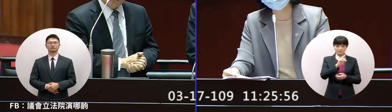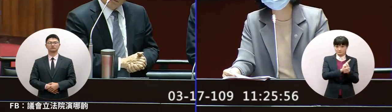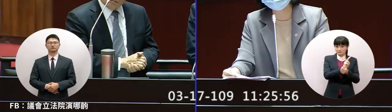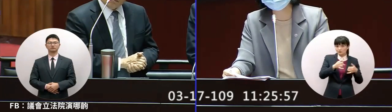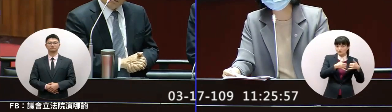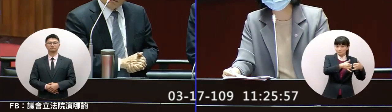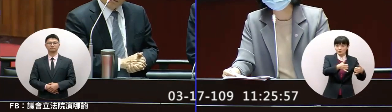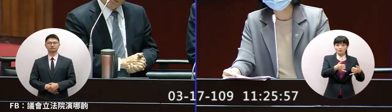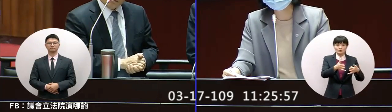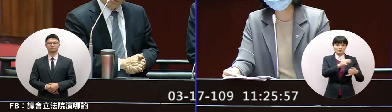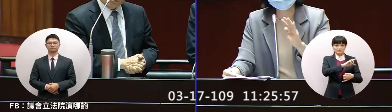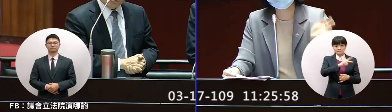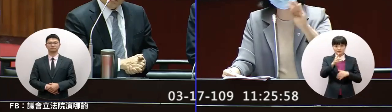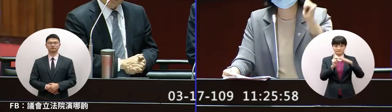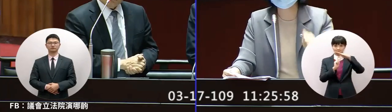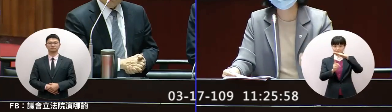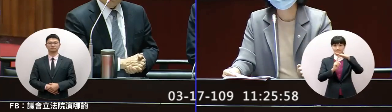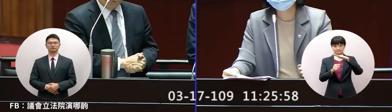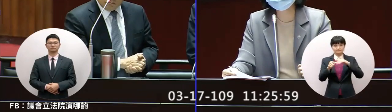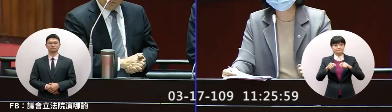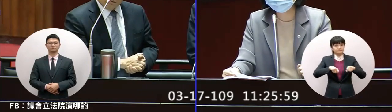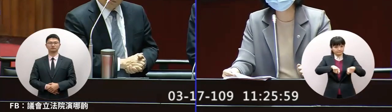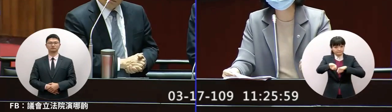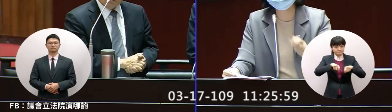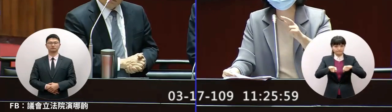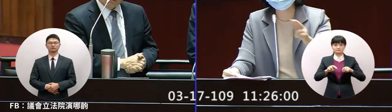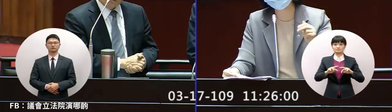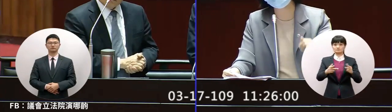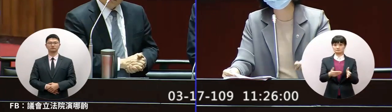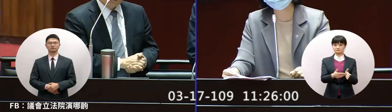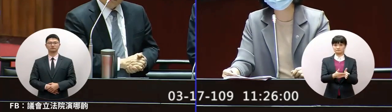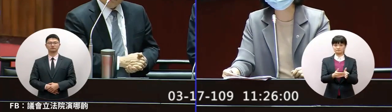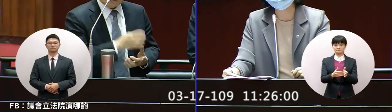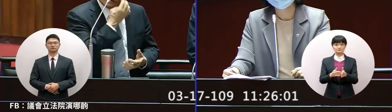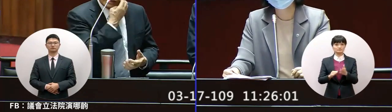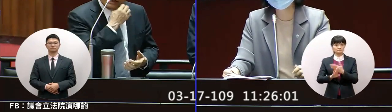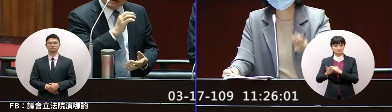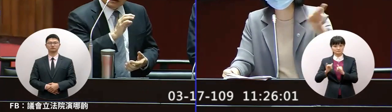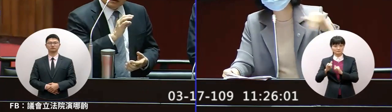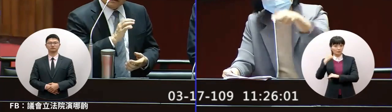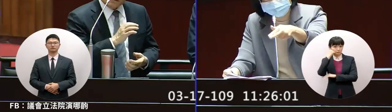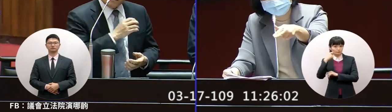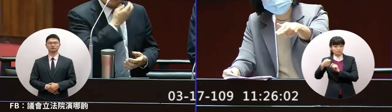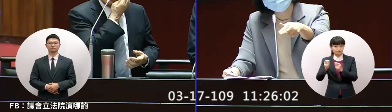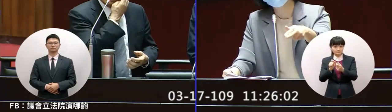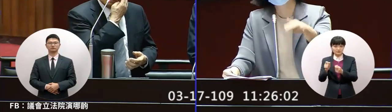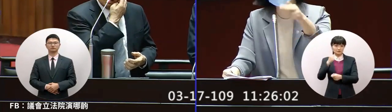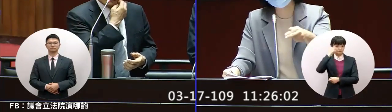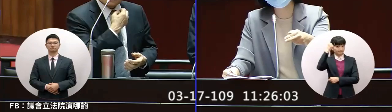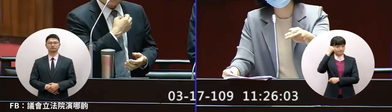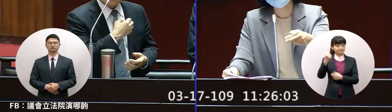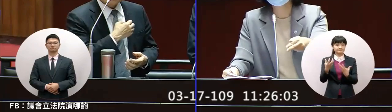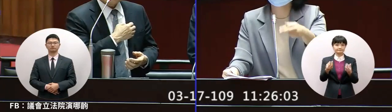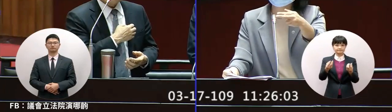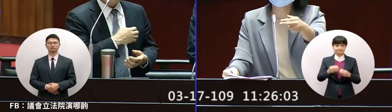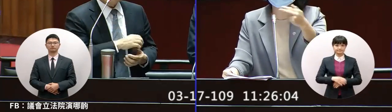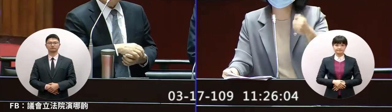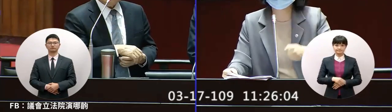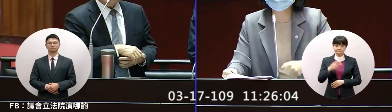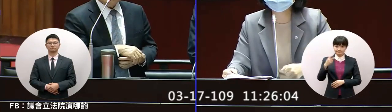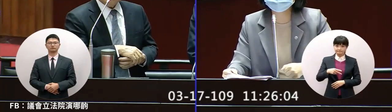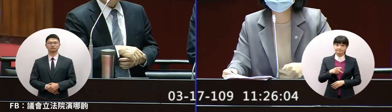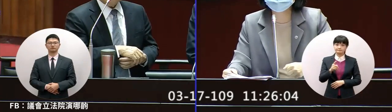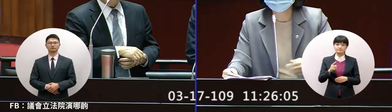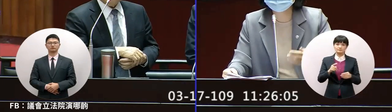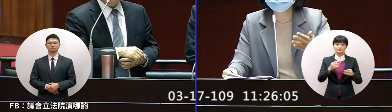伊本来拢平面设计，这拢修正好啊，所以地方应该拢无犯大的声音嘛。啊，所以伊阁上力啊。上礼拜讲地方都